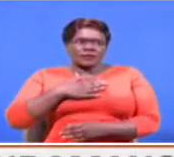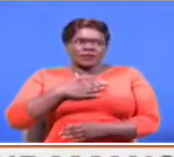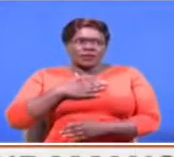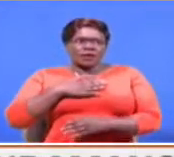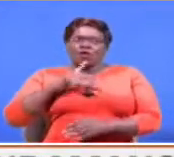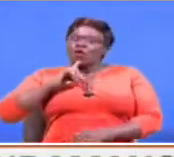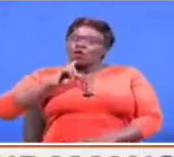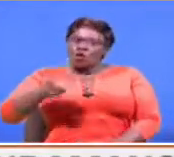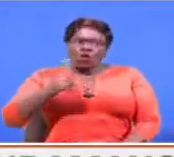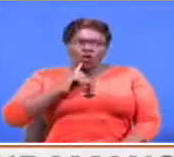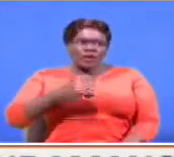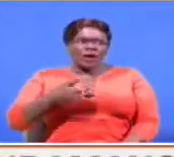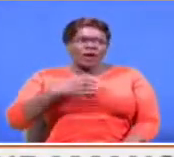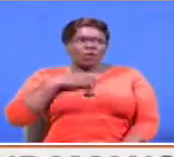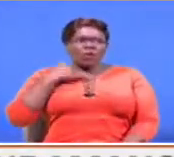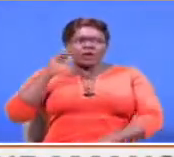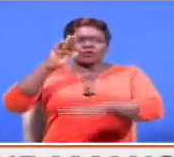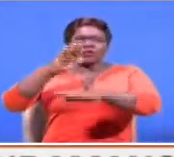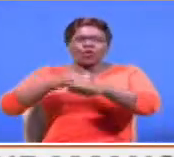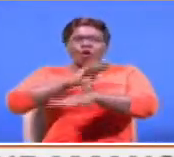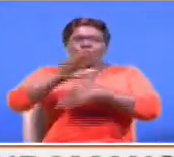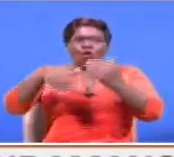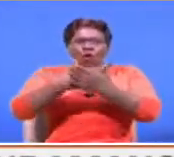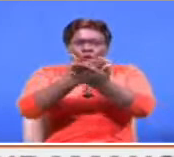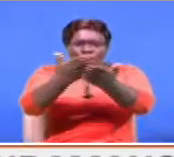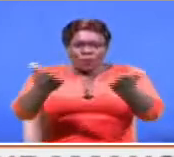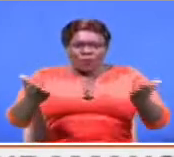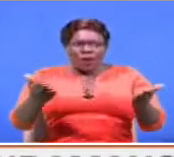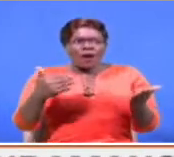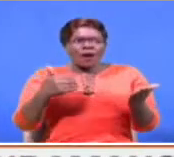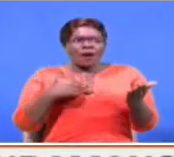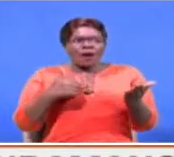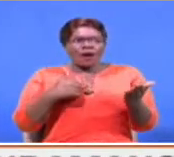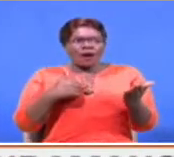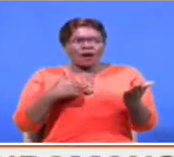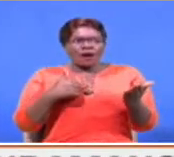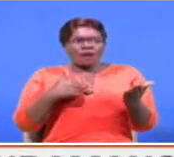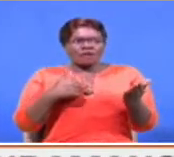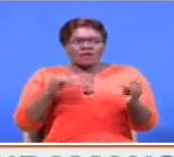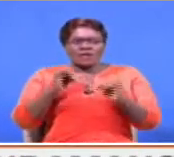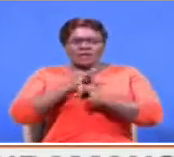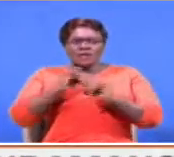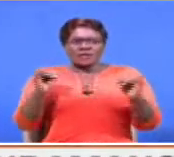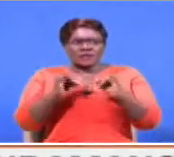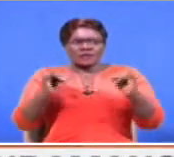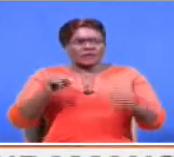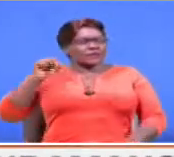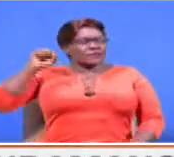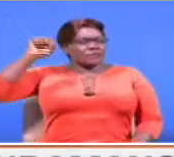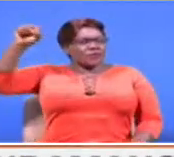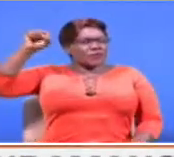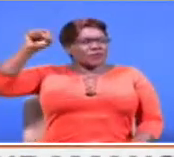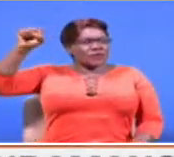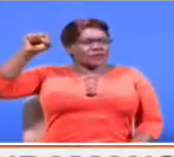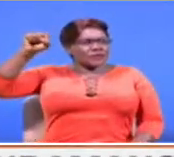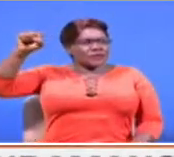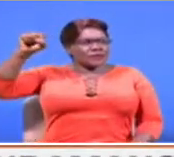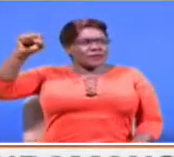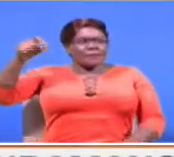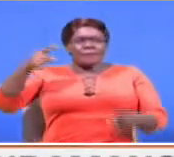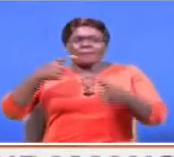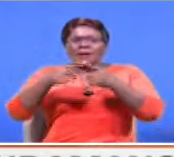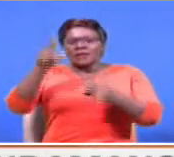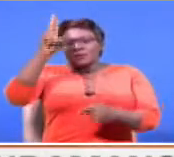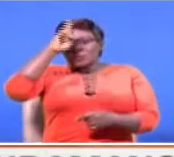to call them to order. We want to call upon all of us to have what we call hygiene in politics. Hata